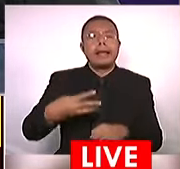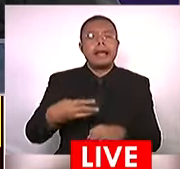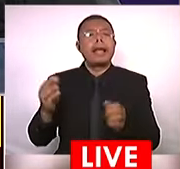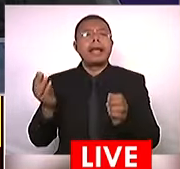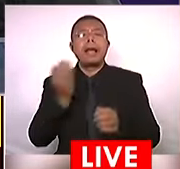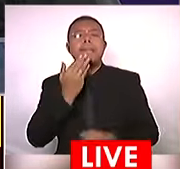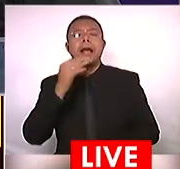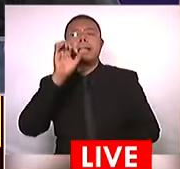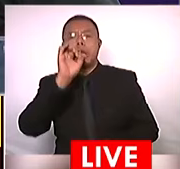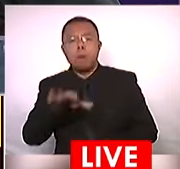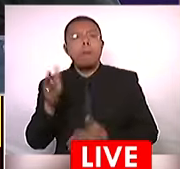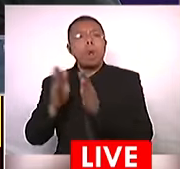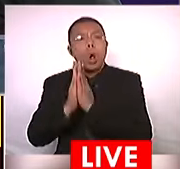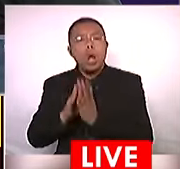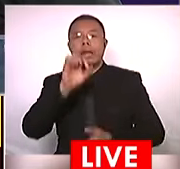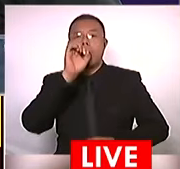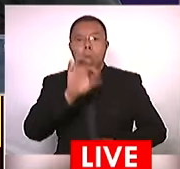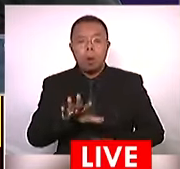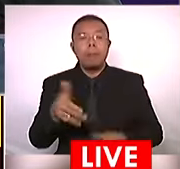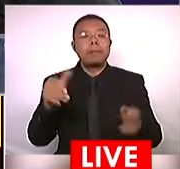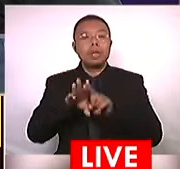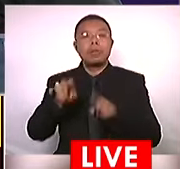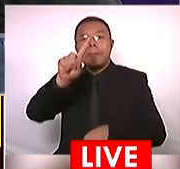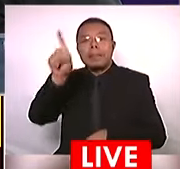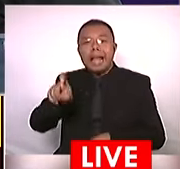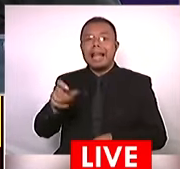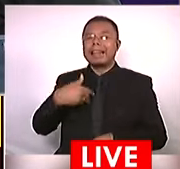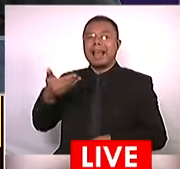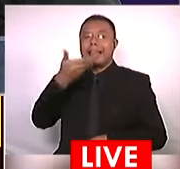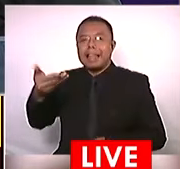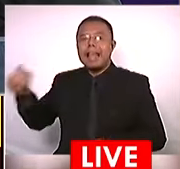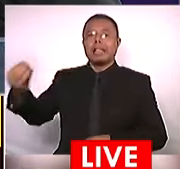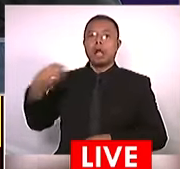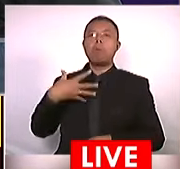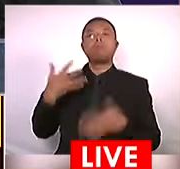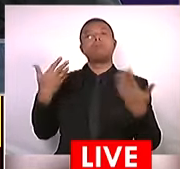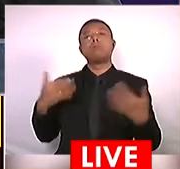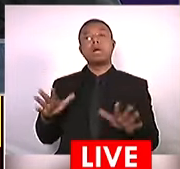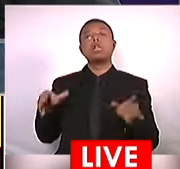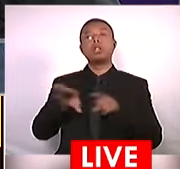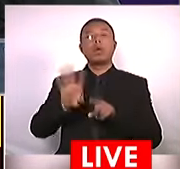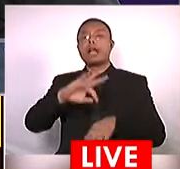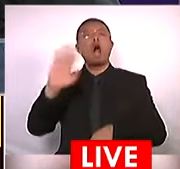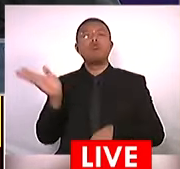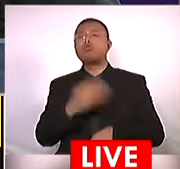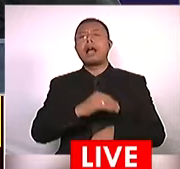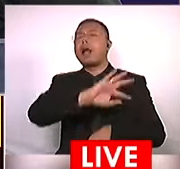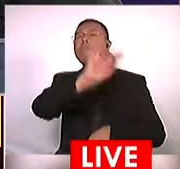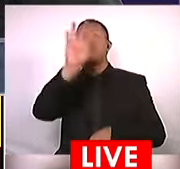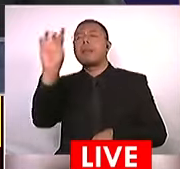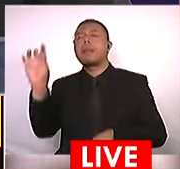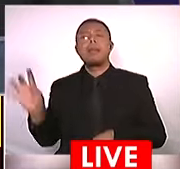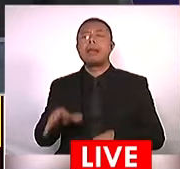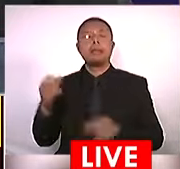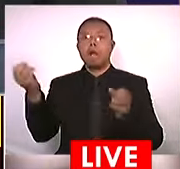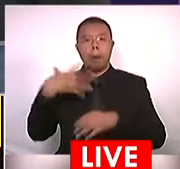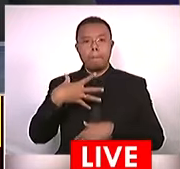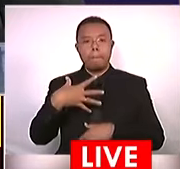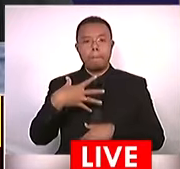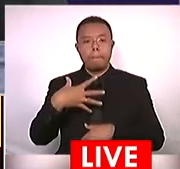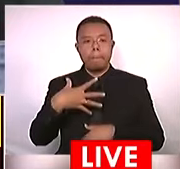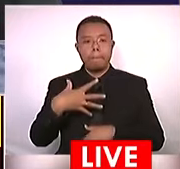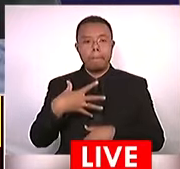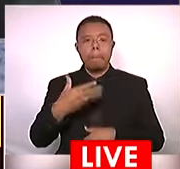dijawab pak dijawab sesuai pertanyaan yang saya tanyakan pak enggak perlu ngambang ke mana-mana Pak